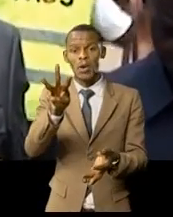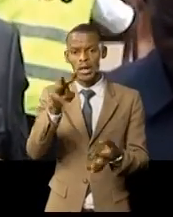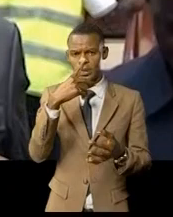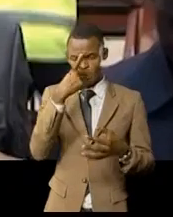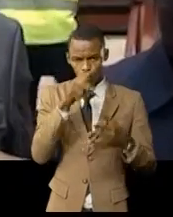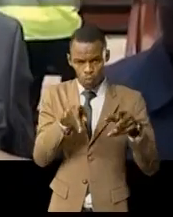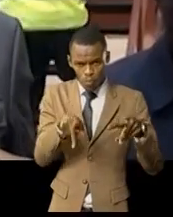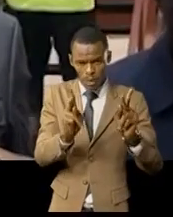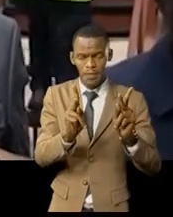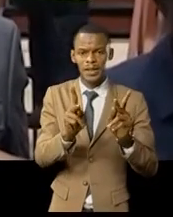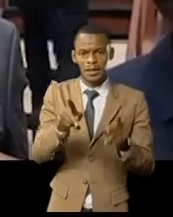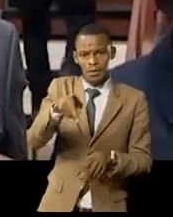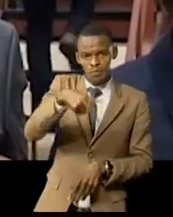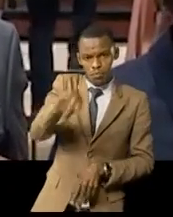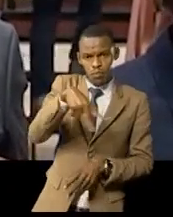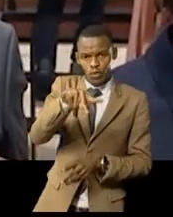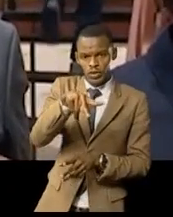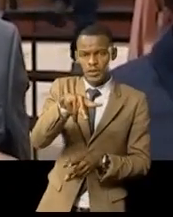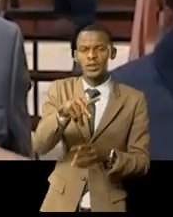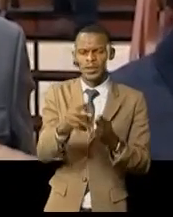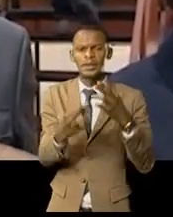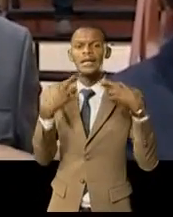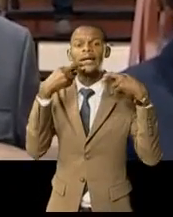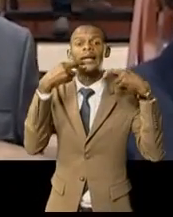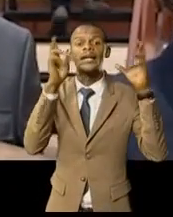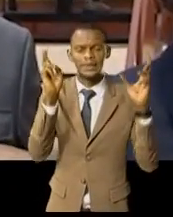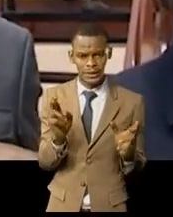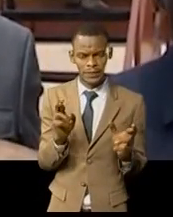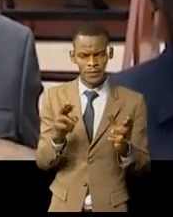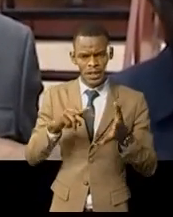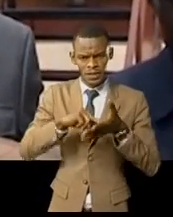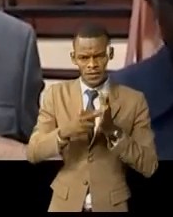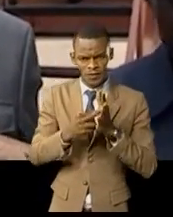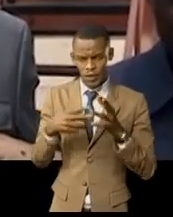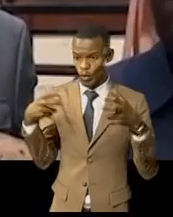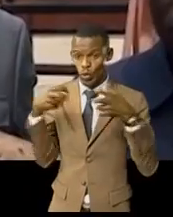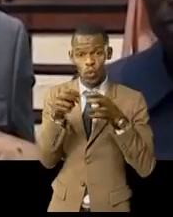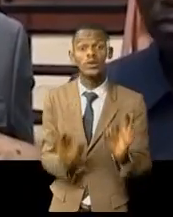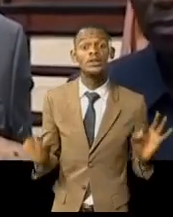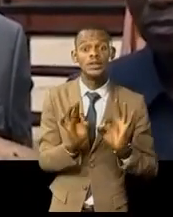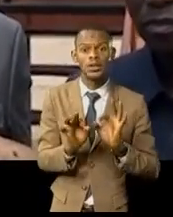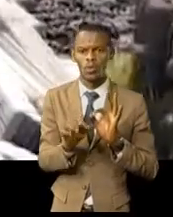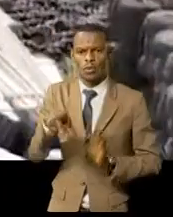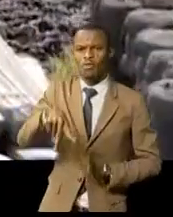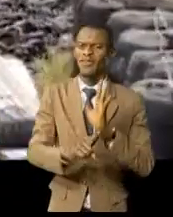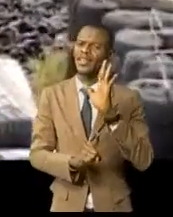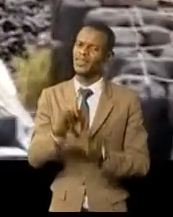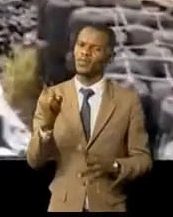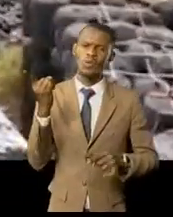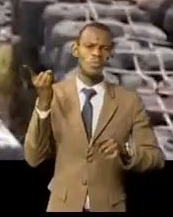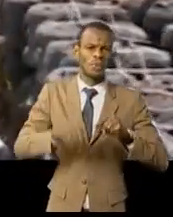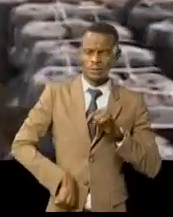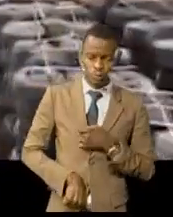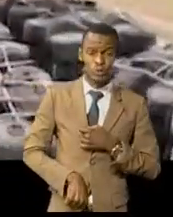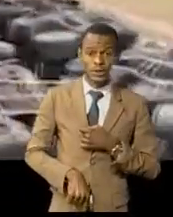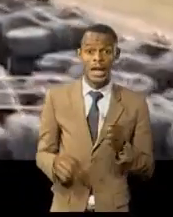de l'allonger à 96 MW. Sans énergie, on ne peut pas parler du développement de la province. Avec l'énergie de